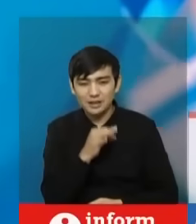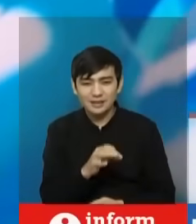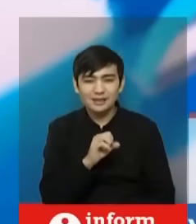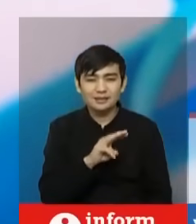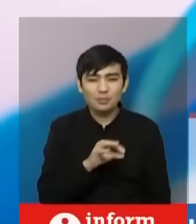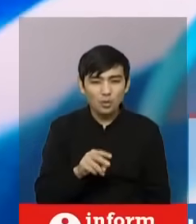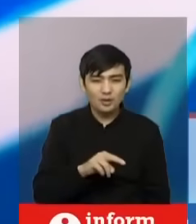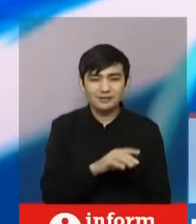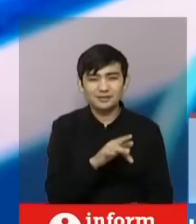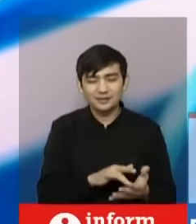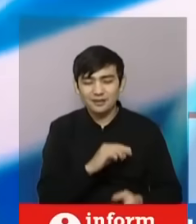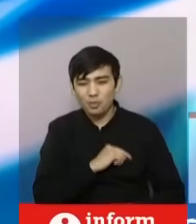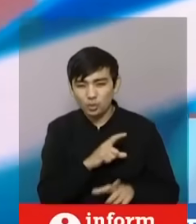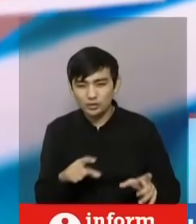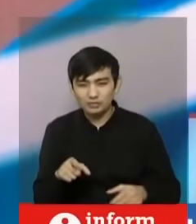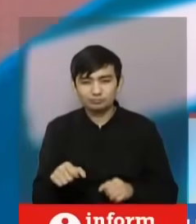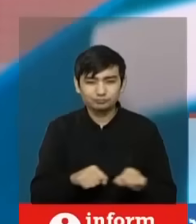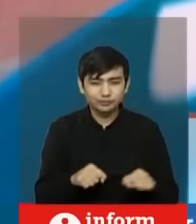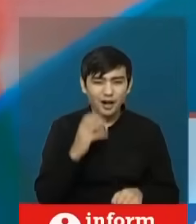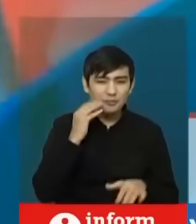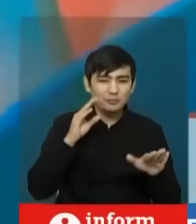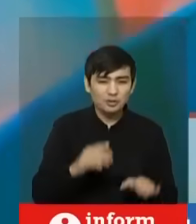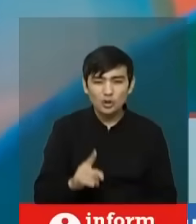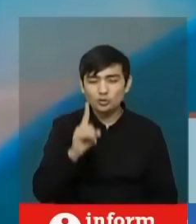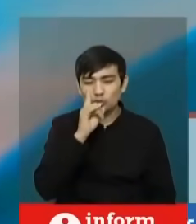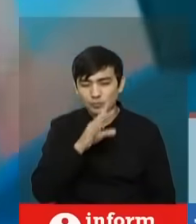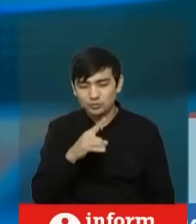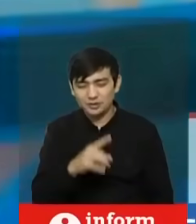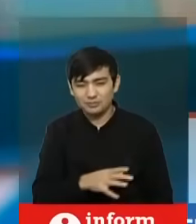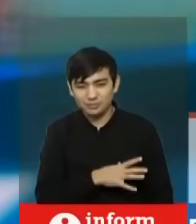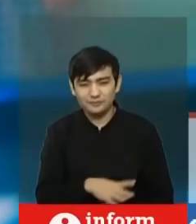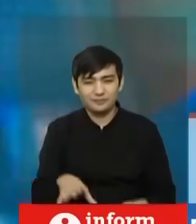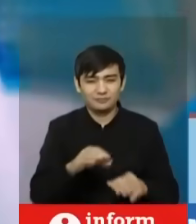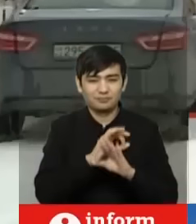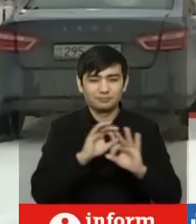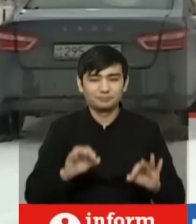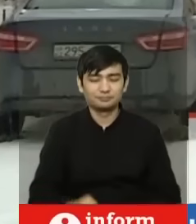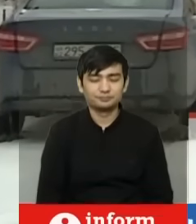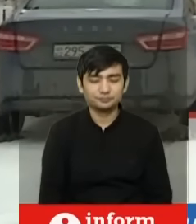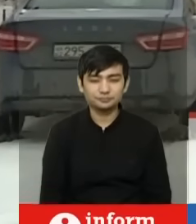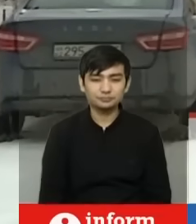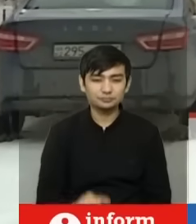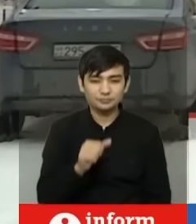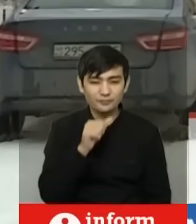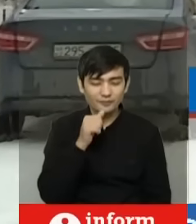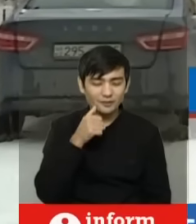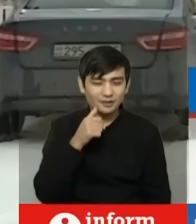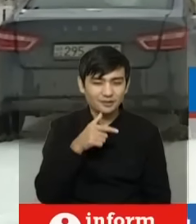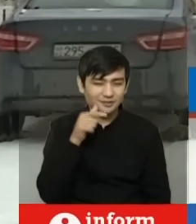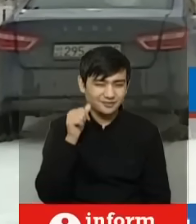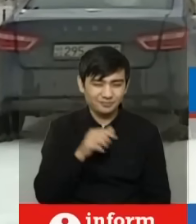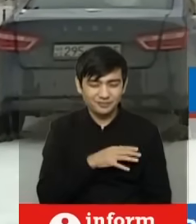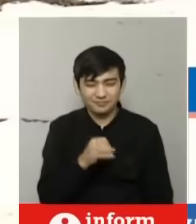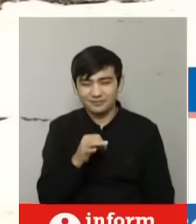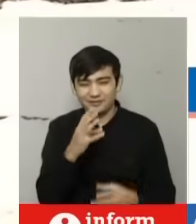мамандары мегаполис аймағында жойқын жер сілкінісі болмайды деп сендірді. Өткен түні болған леспе дүмпулер